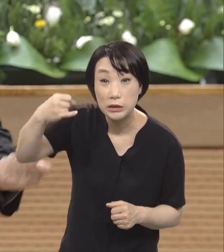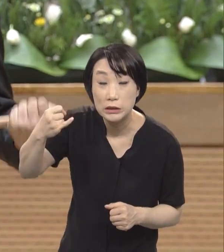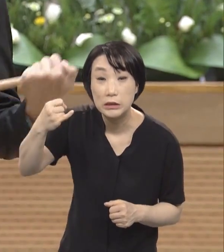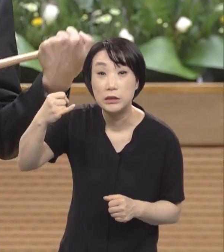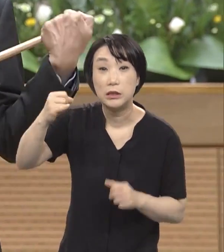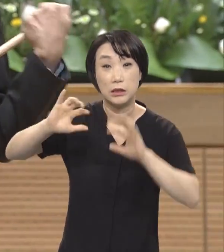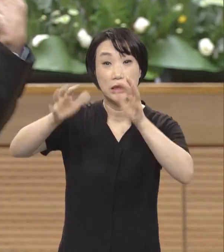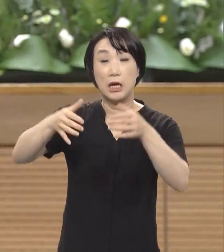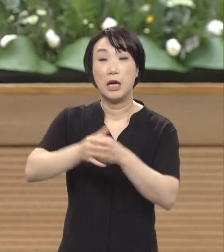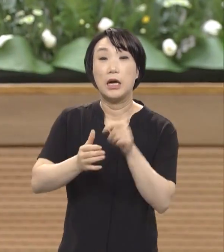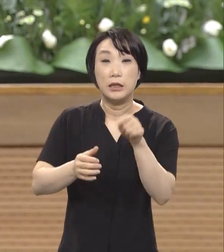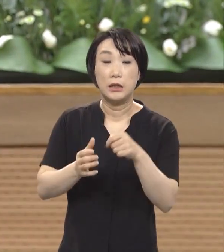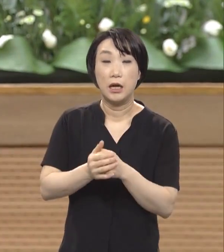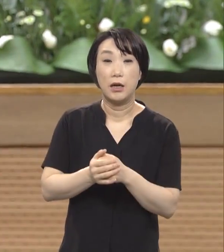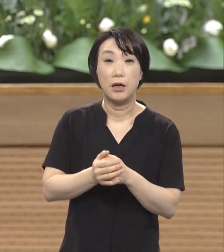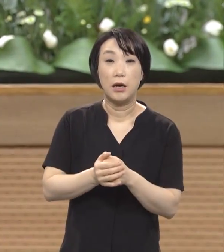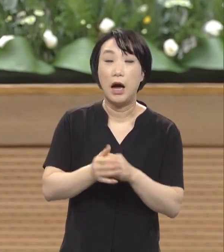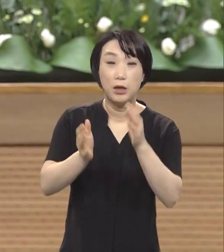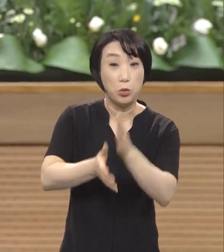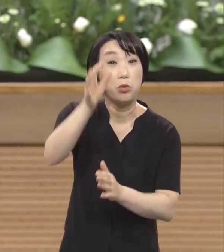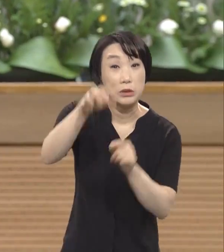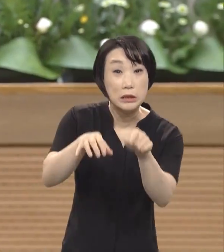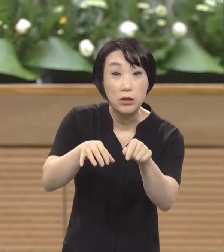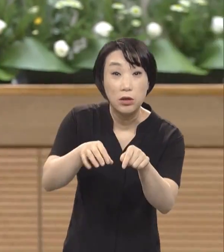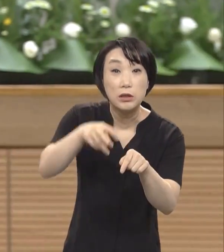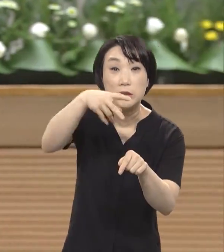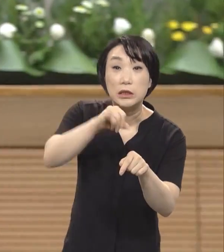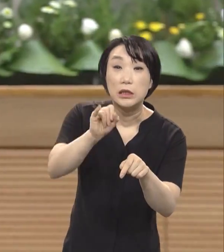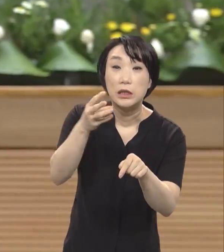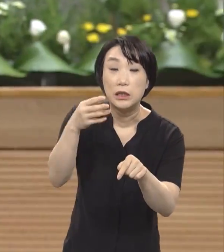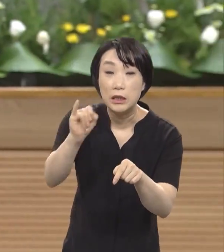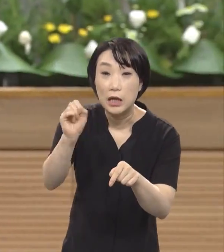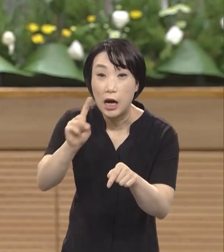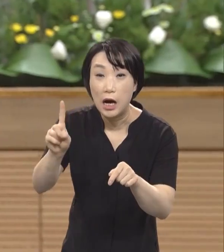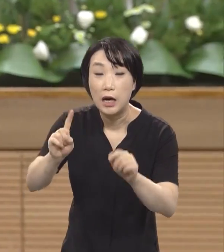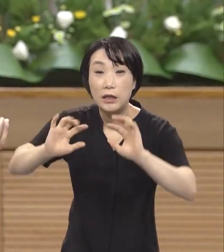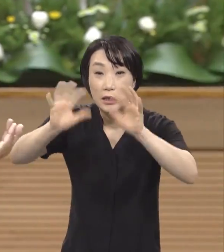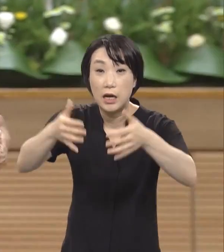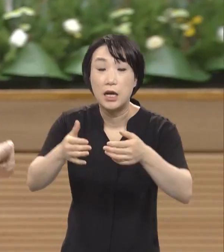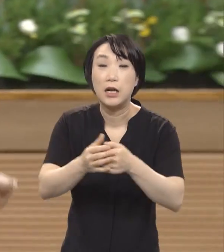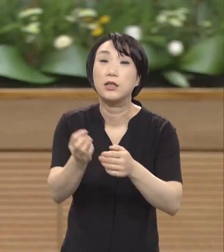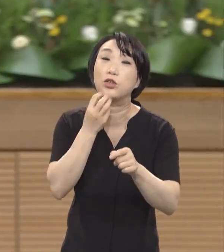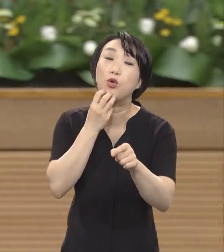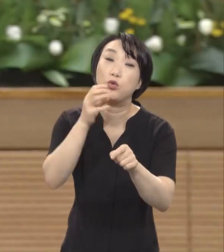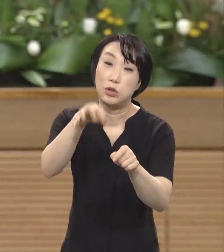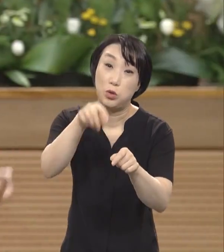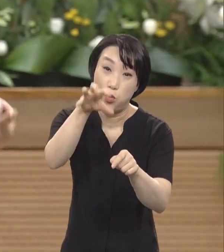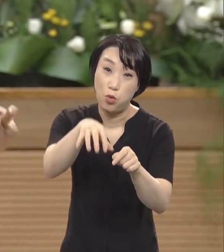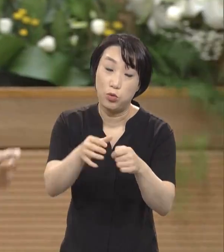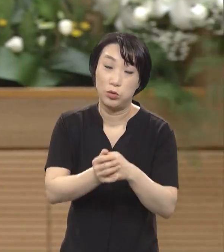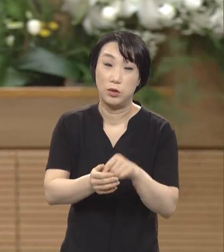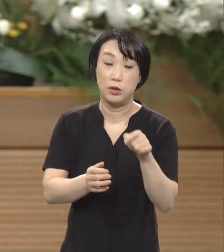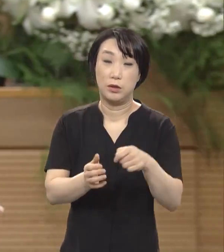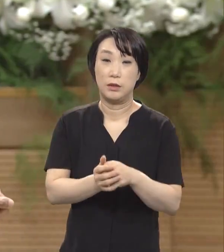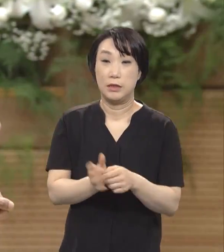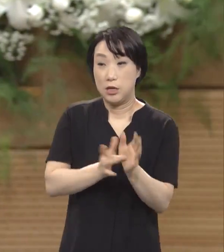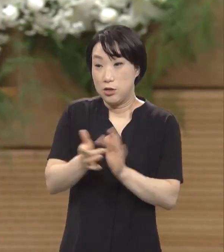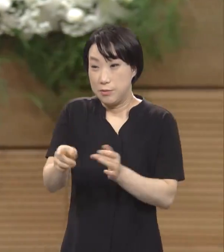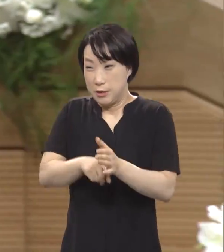서울, 이제 글로 예수 믿는 사람을 잡으러